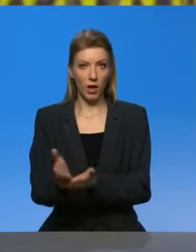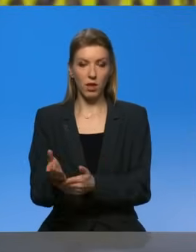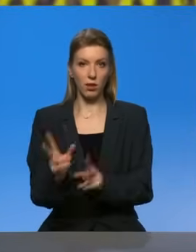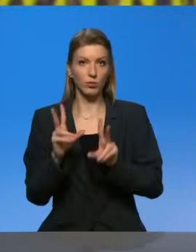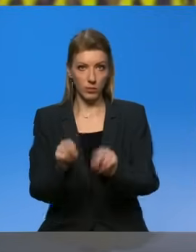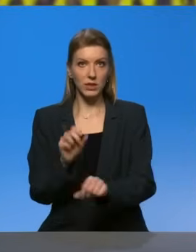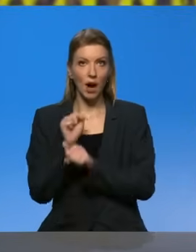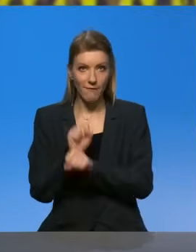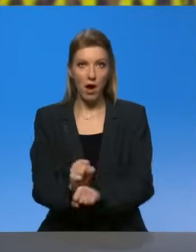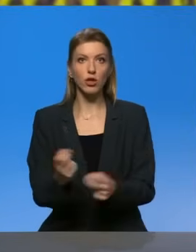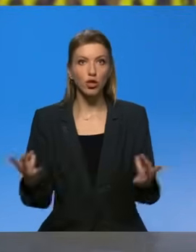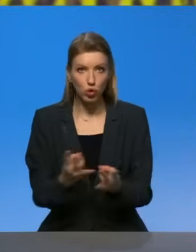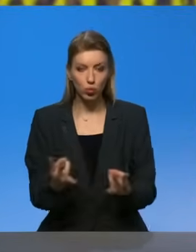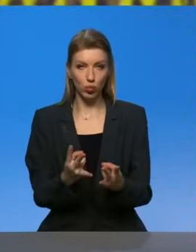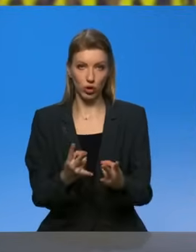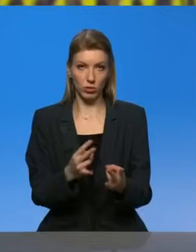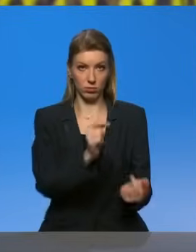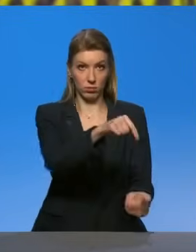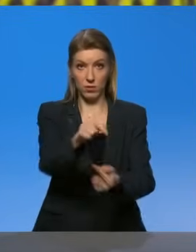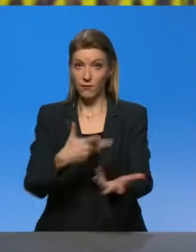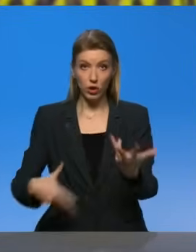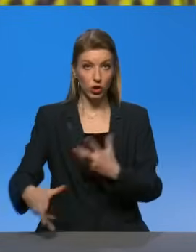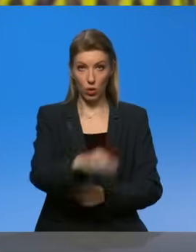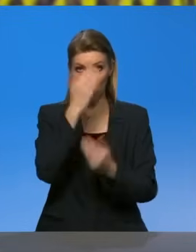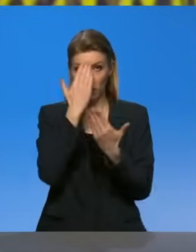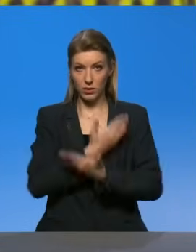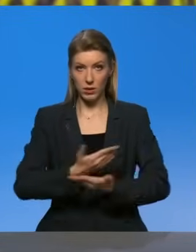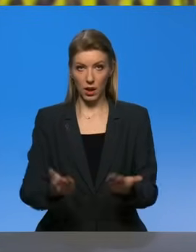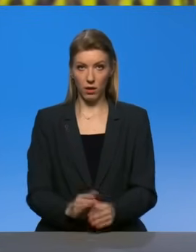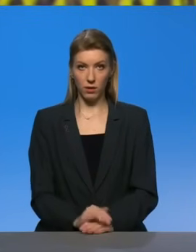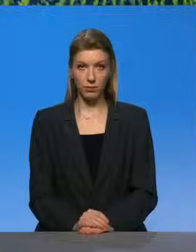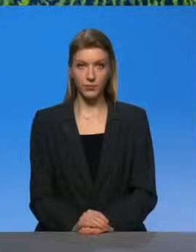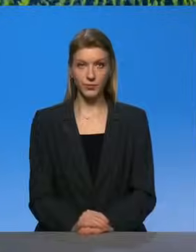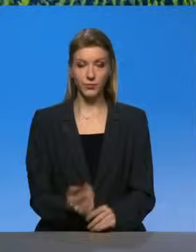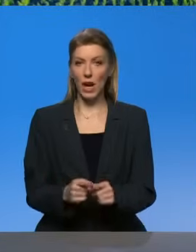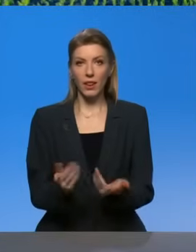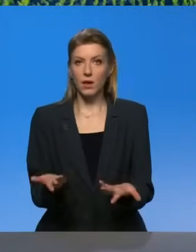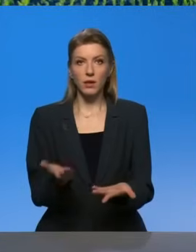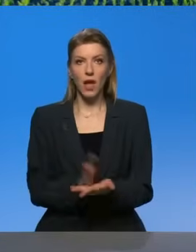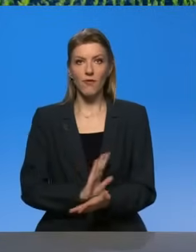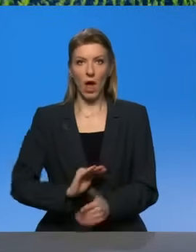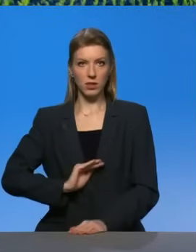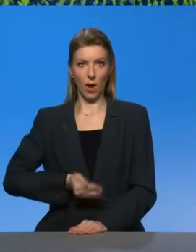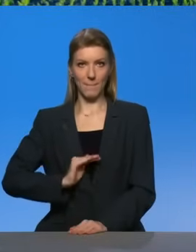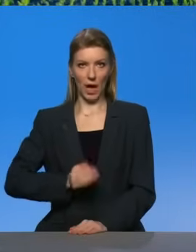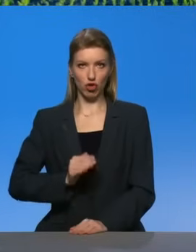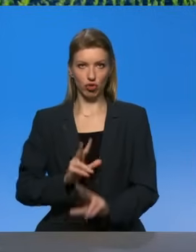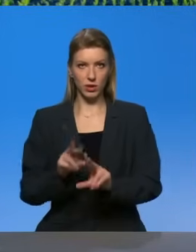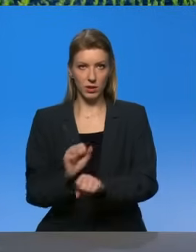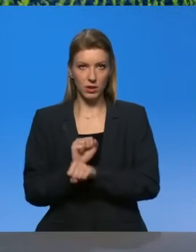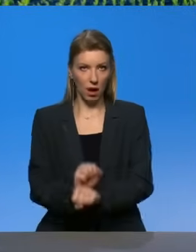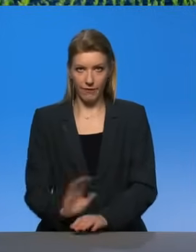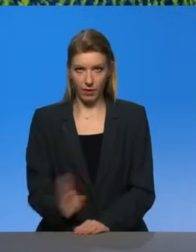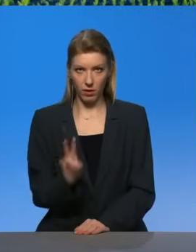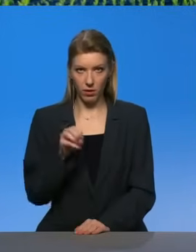Страхованием должно быть охвачено все население. Это не является предметом коммерческого страхования.